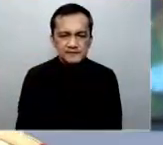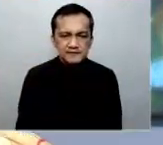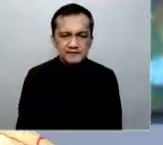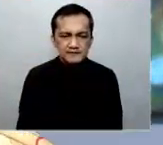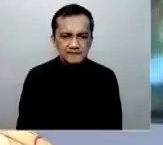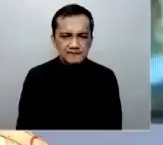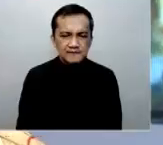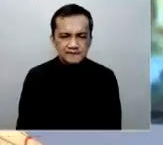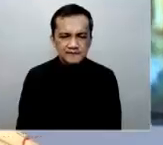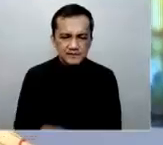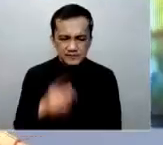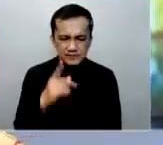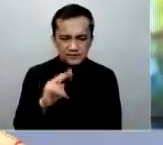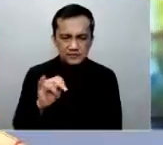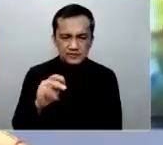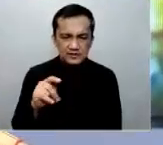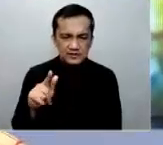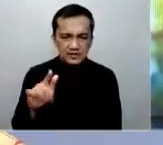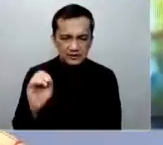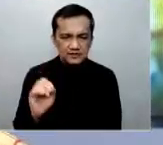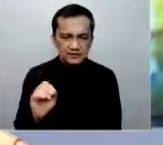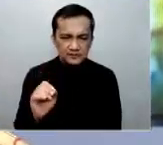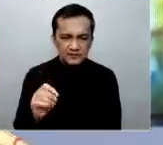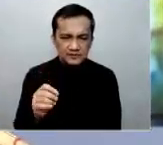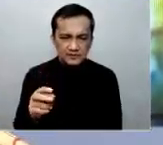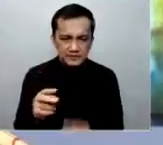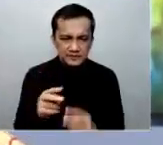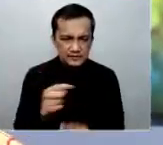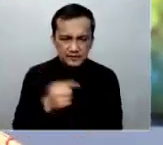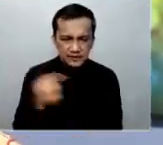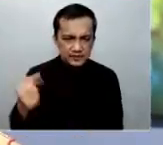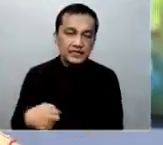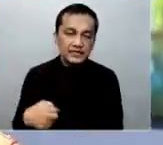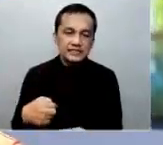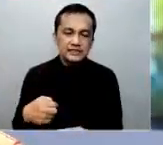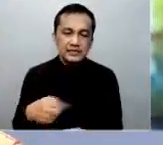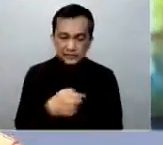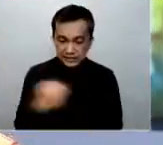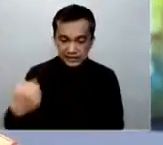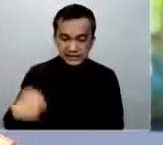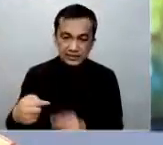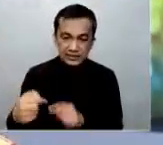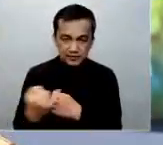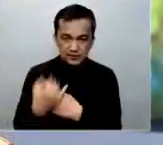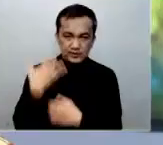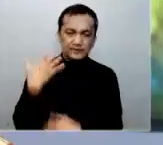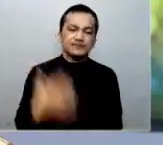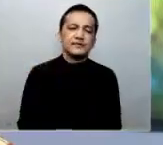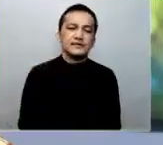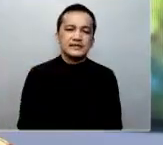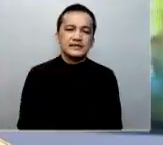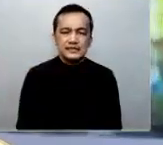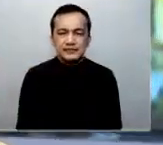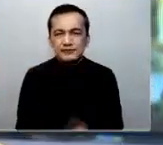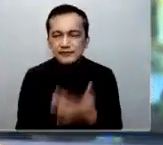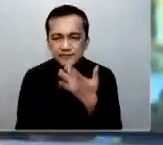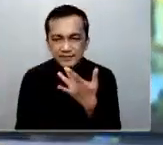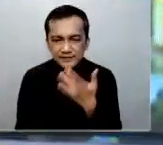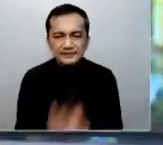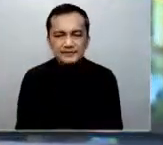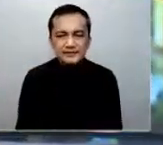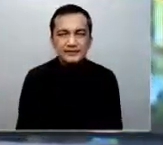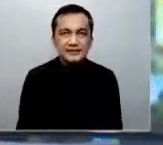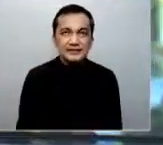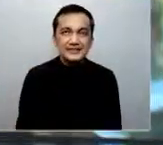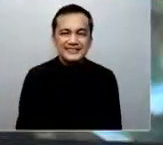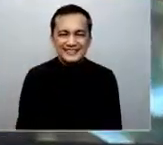Kuchintao. Sarap pa rin. Pansit, no? Very Chinese din. Influence din nito. At syempre, titikim mo din. Titikman yan.